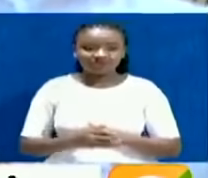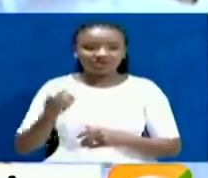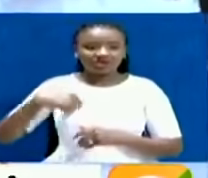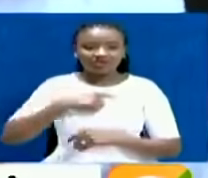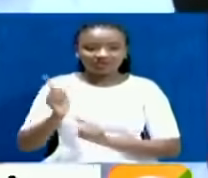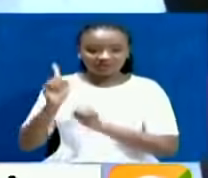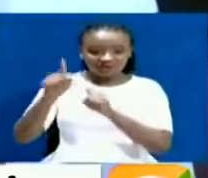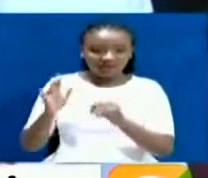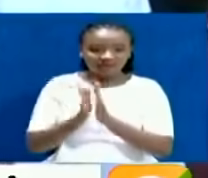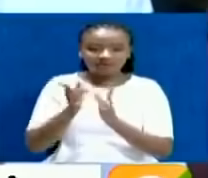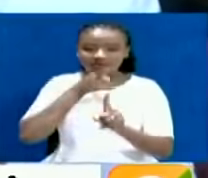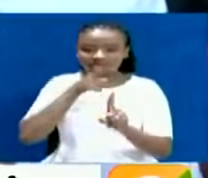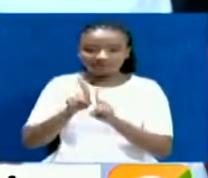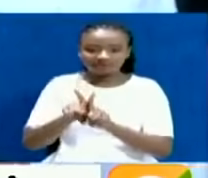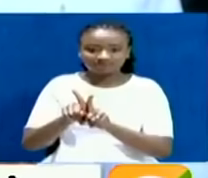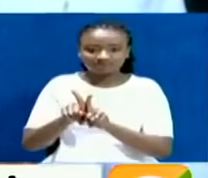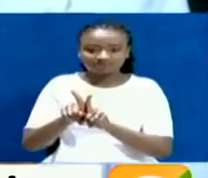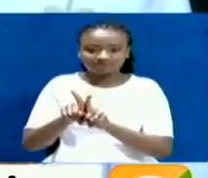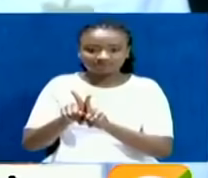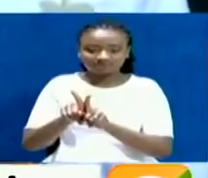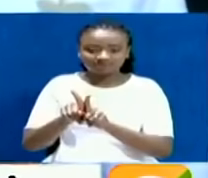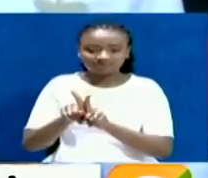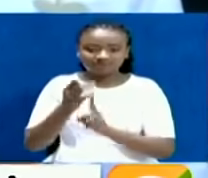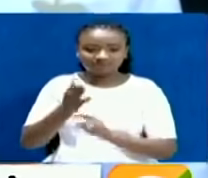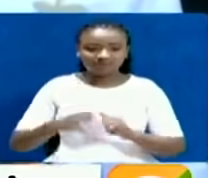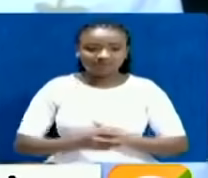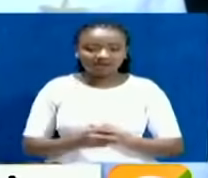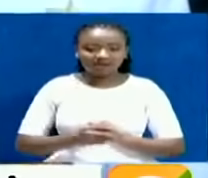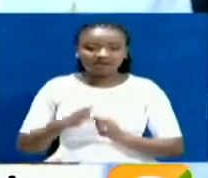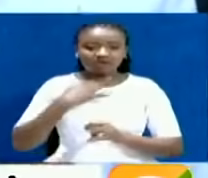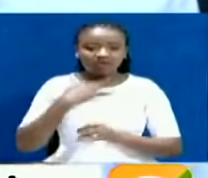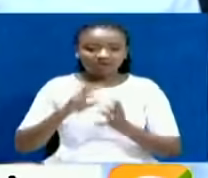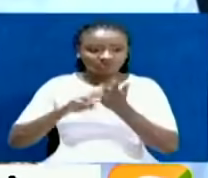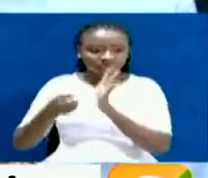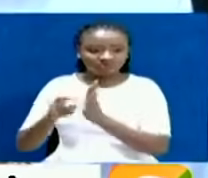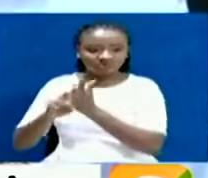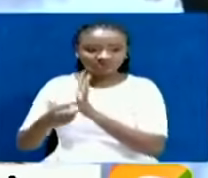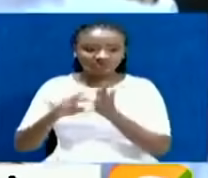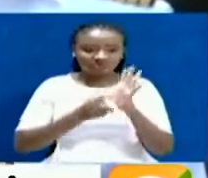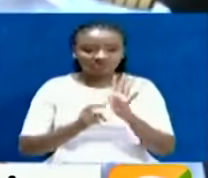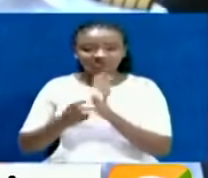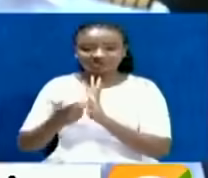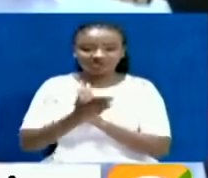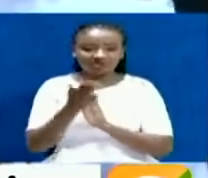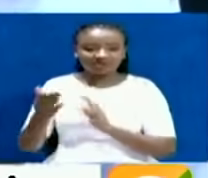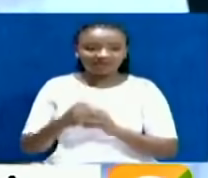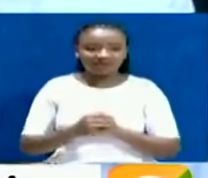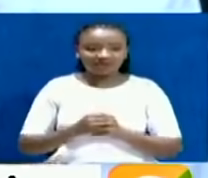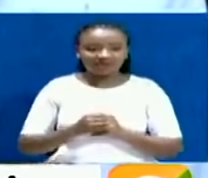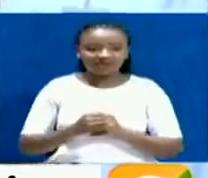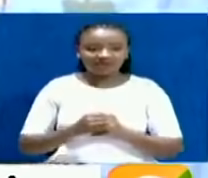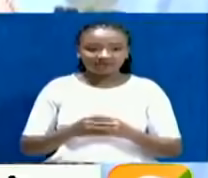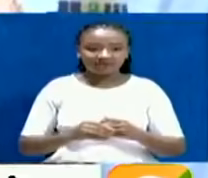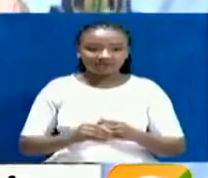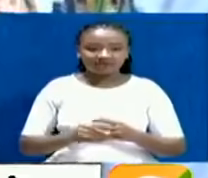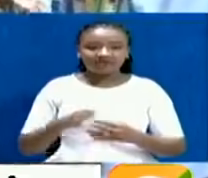hapa tena na ndugu yangu kuanzisha muradi wa dami ya koru ambaye itahakikisha ya kwamba